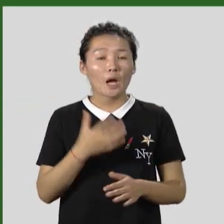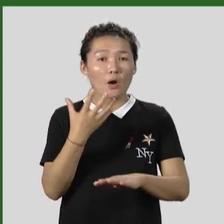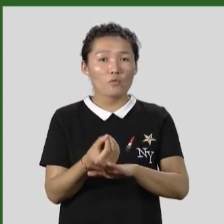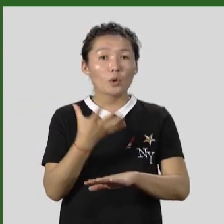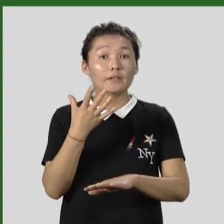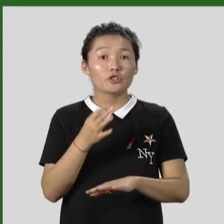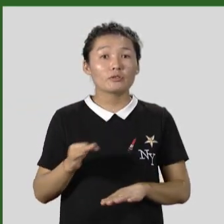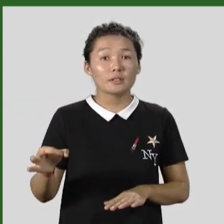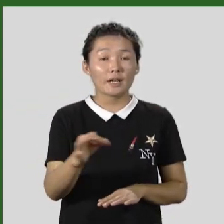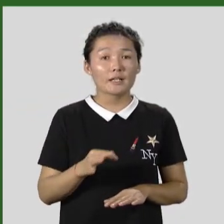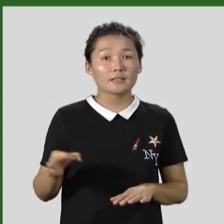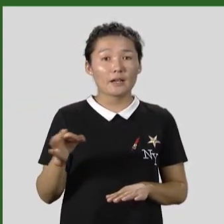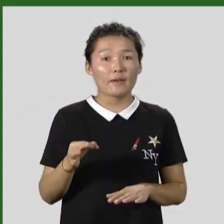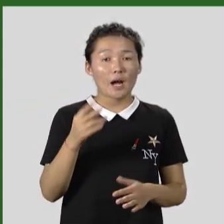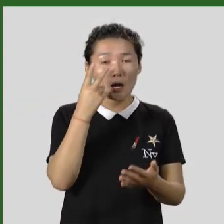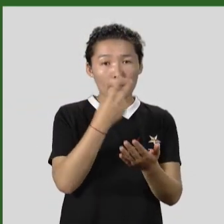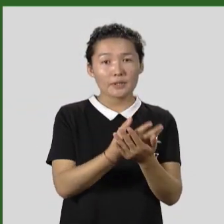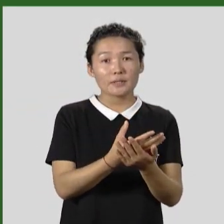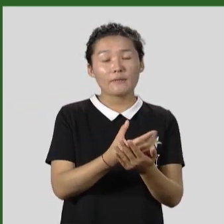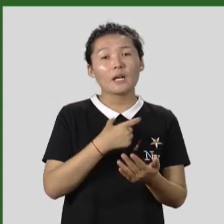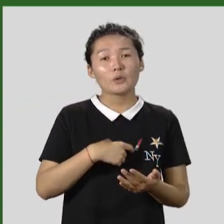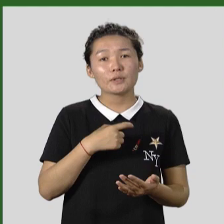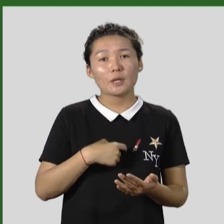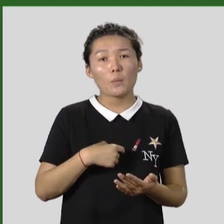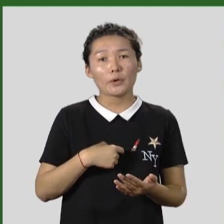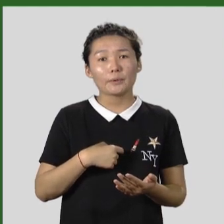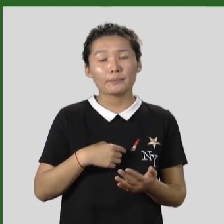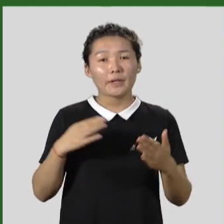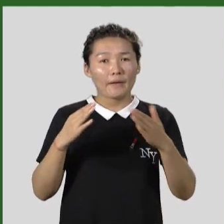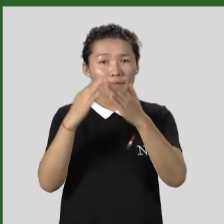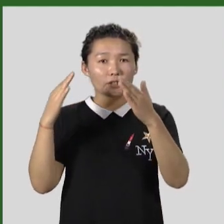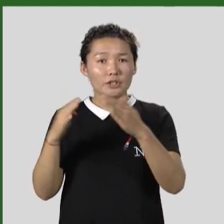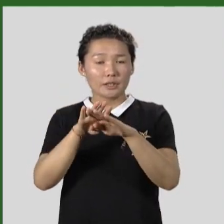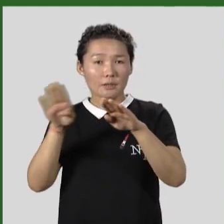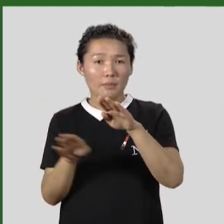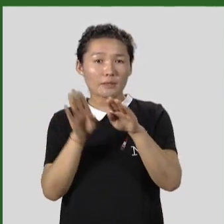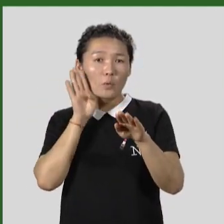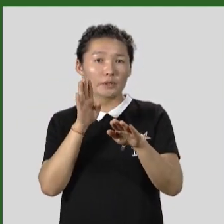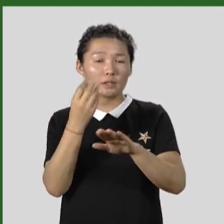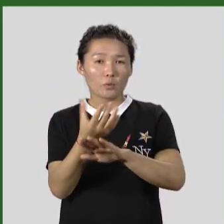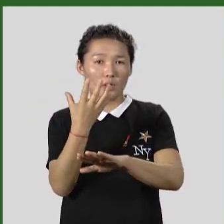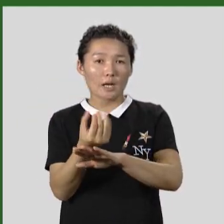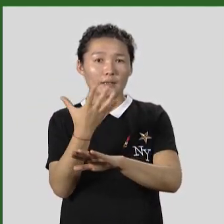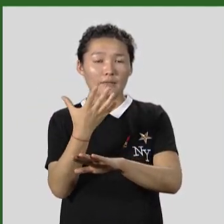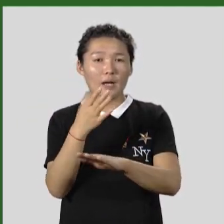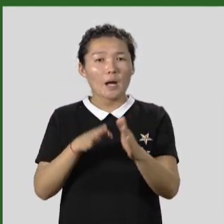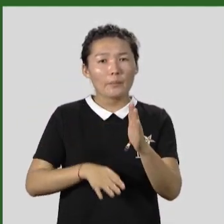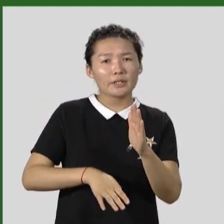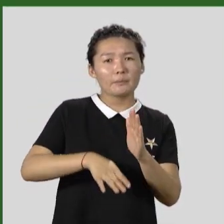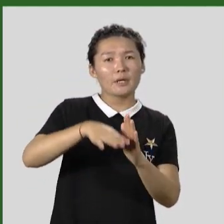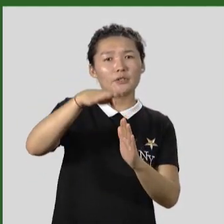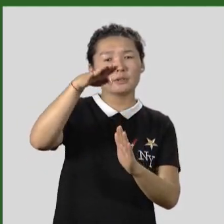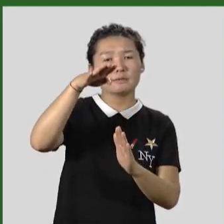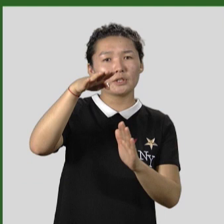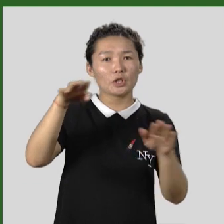Вулканические острова представляют собой вершины подводных вулканов, поднимающиеся выше